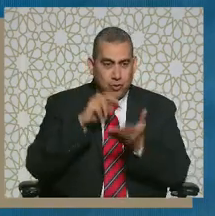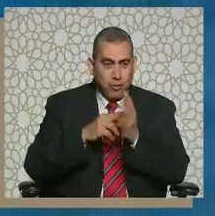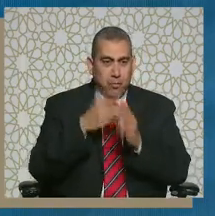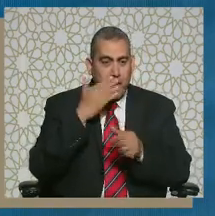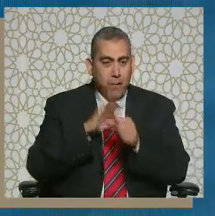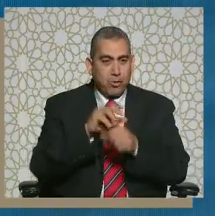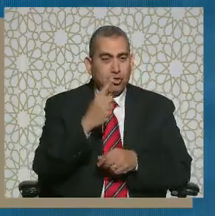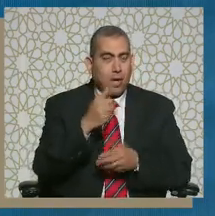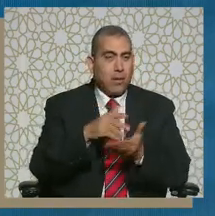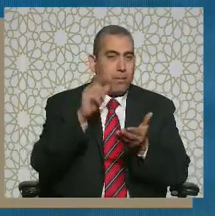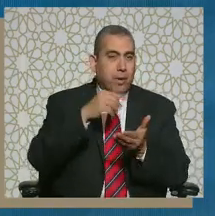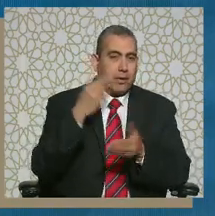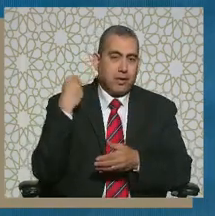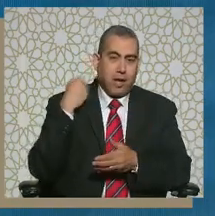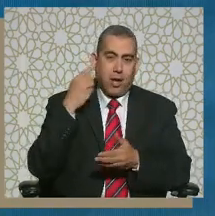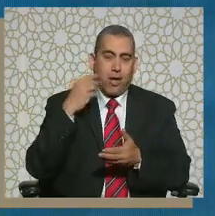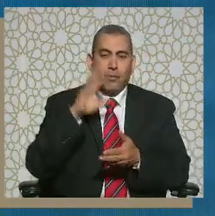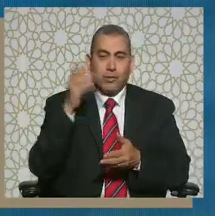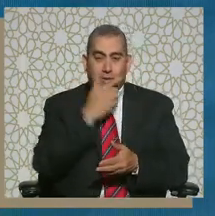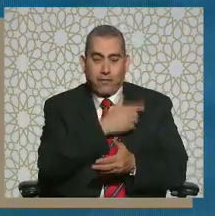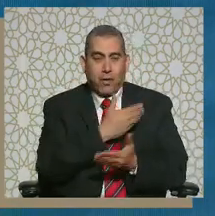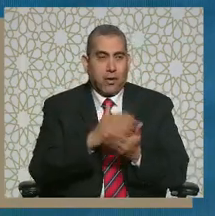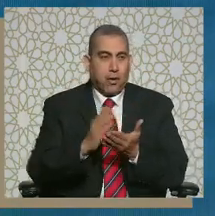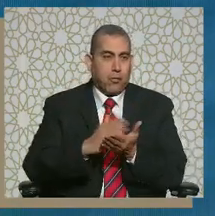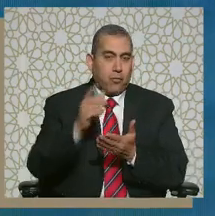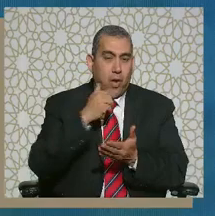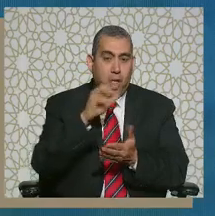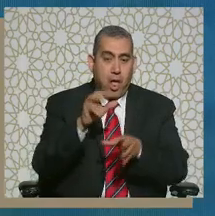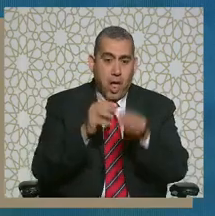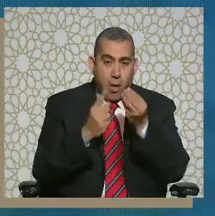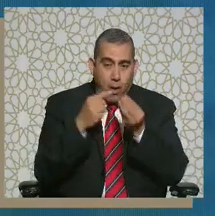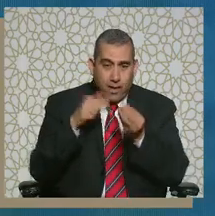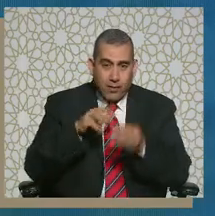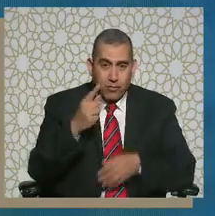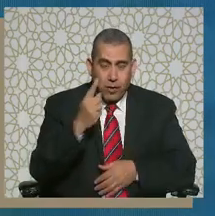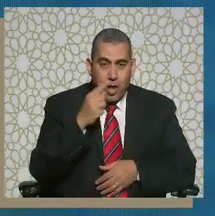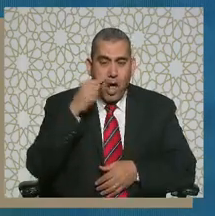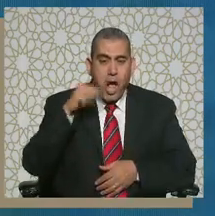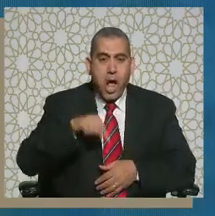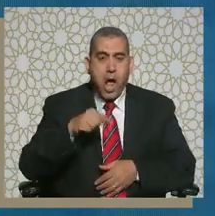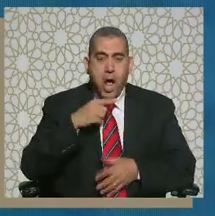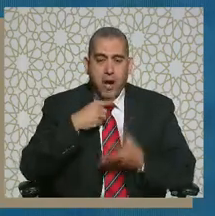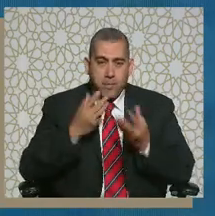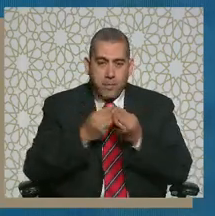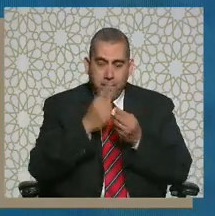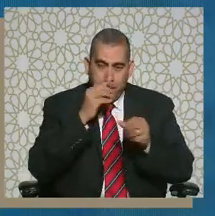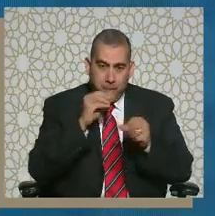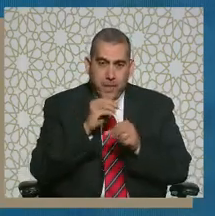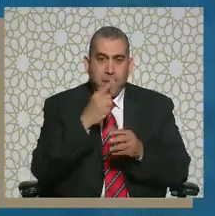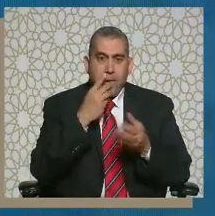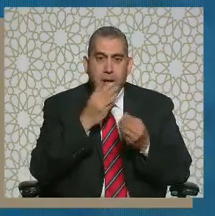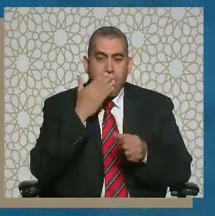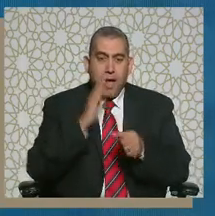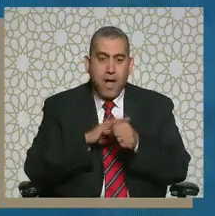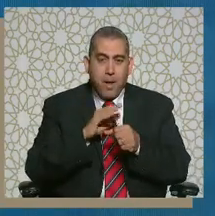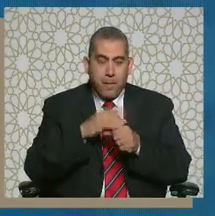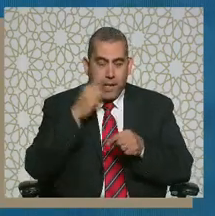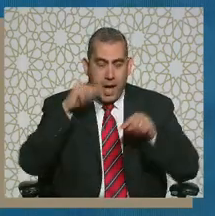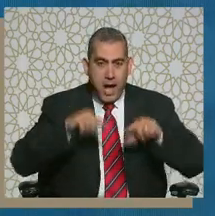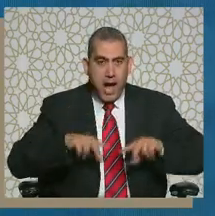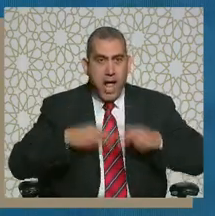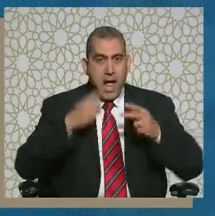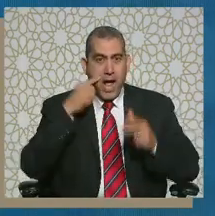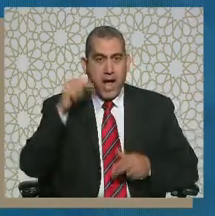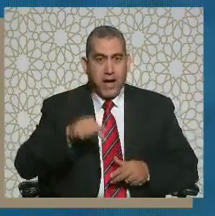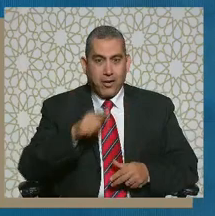لا احنا ما اشترينا حال احنا عشنا حياه رمضان ده حياه وعشان